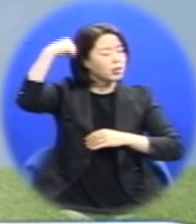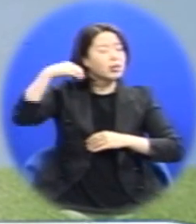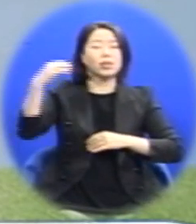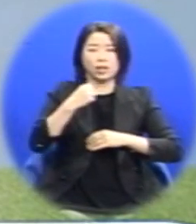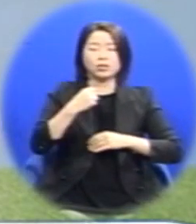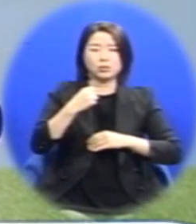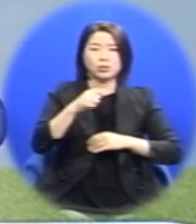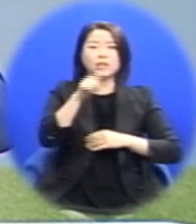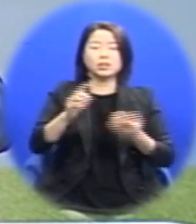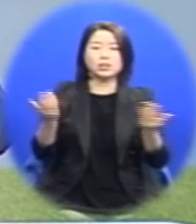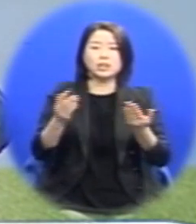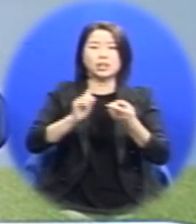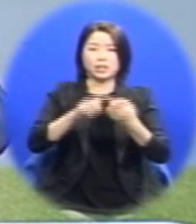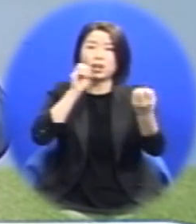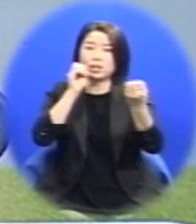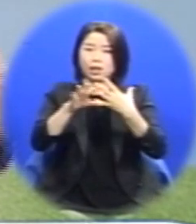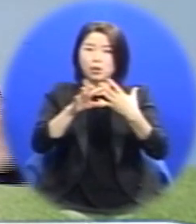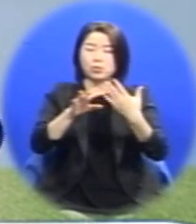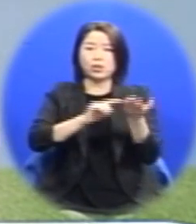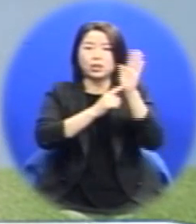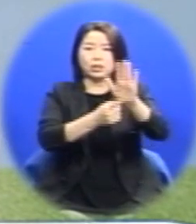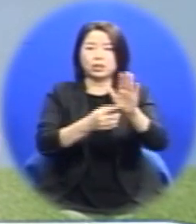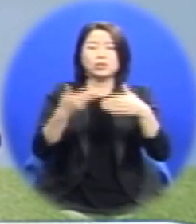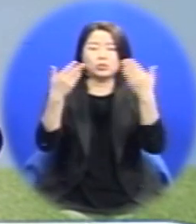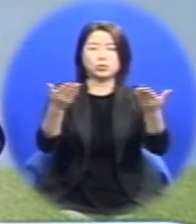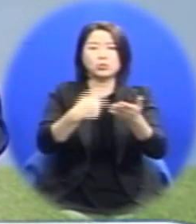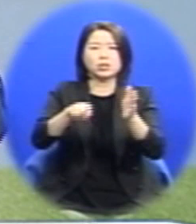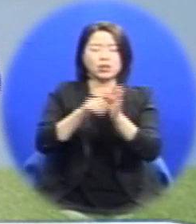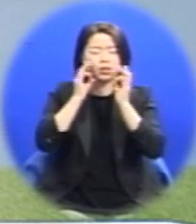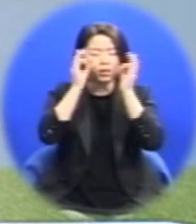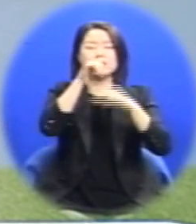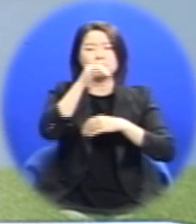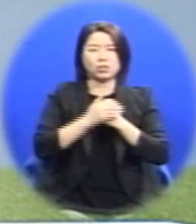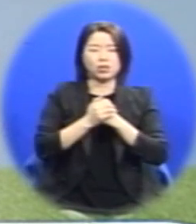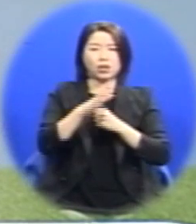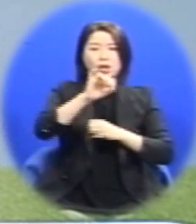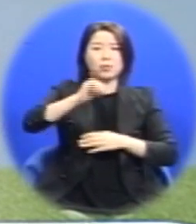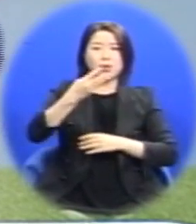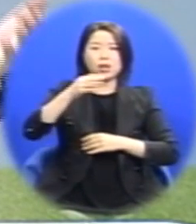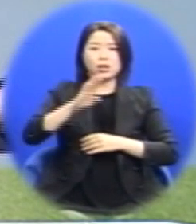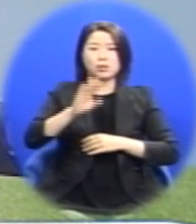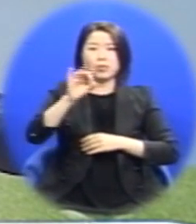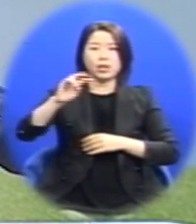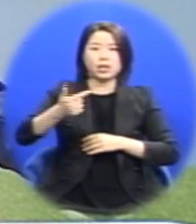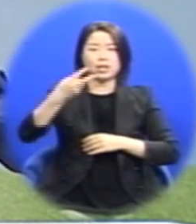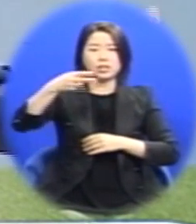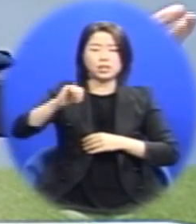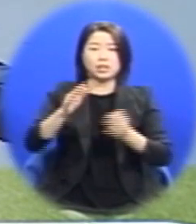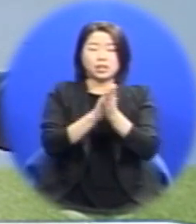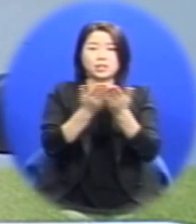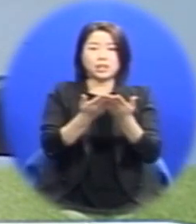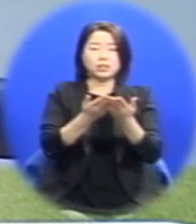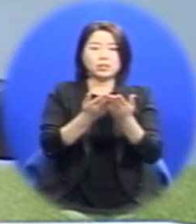그 일에 대해서 답을 제시하려고 애를 썼던 사람. 필립 얀시의 책은 서점에도 나와 있는데